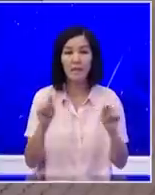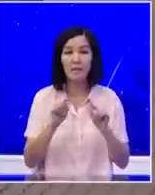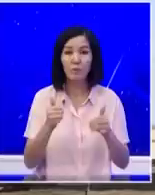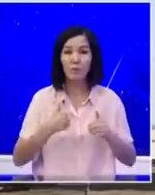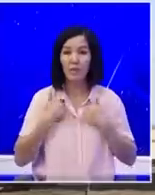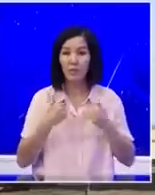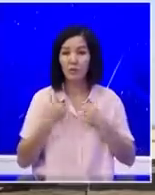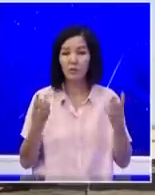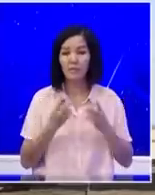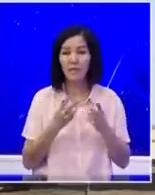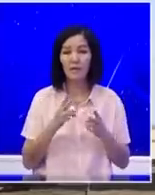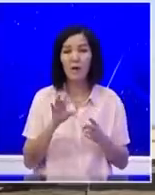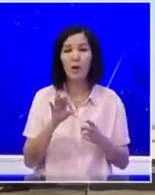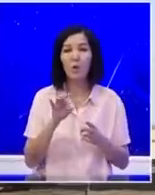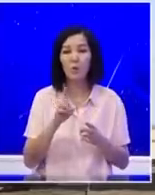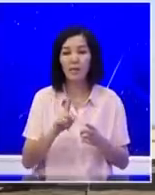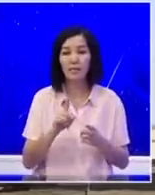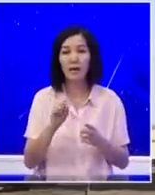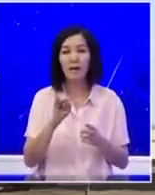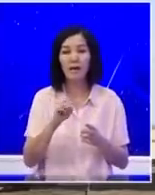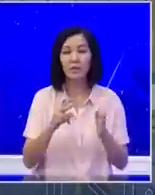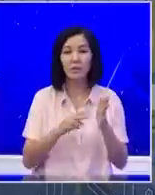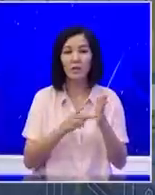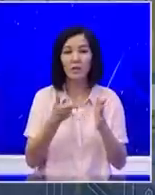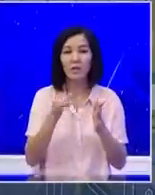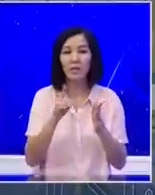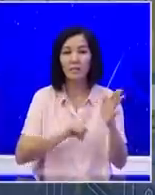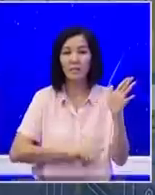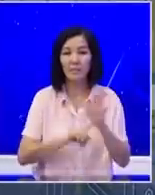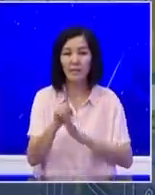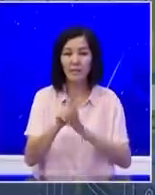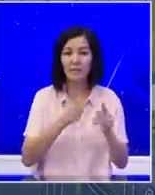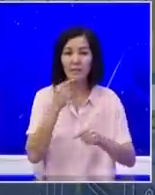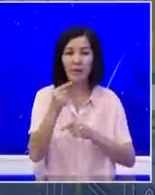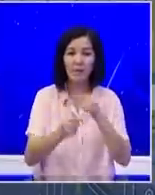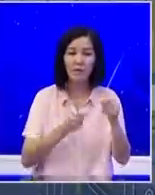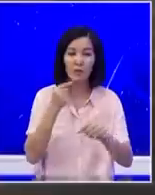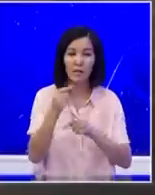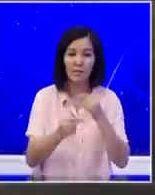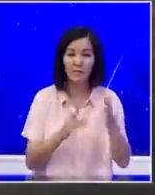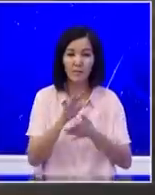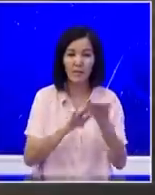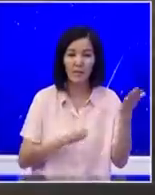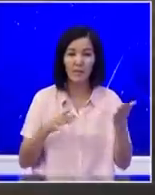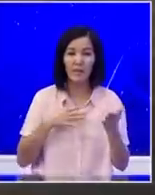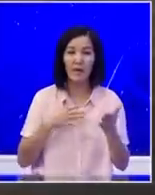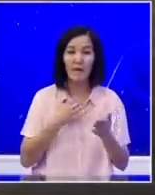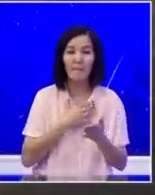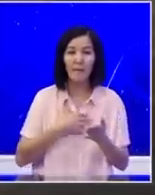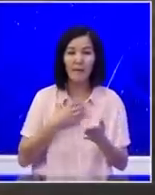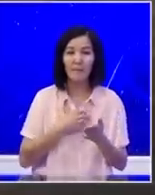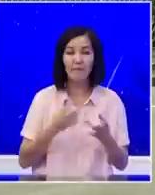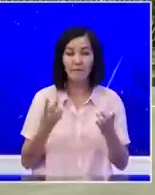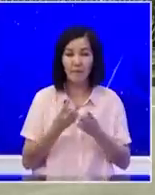тырысуымыз керек. Ораза айт мерекесі қазақ жерінде 7-ші ғасырдан бері тойланып келеді. Сан ғасыр өтсе де мән мағынасын жоғалтпақ емес.